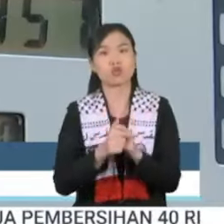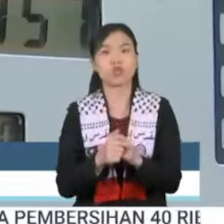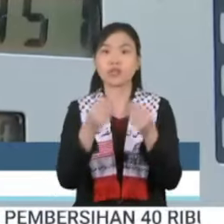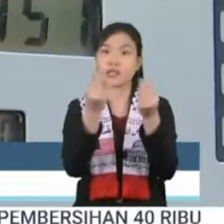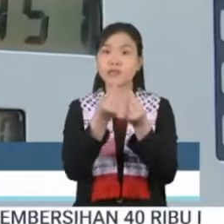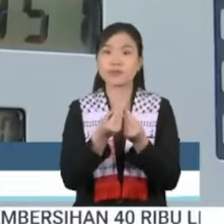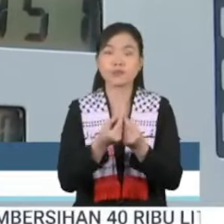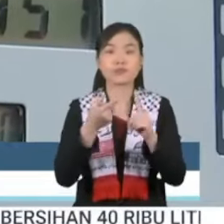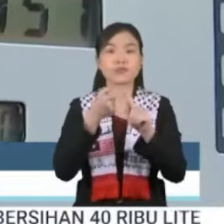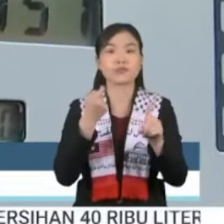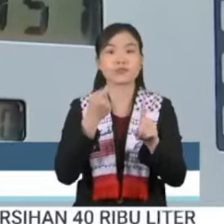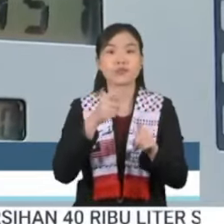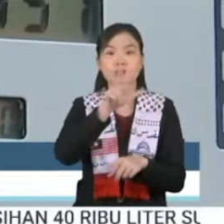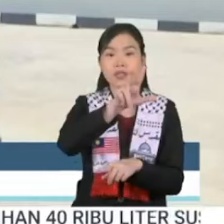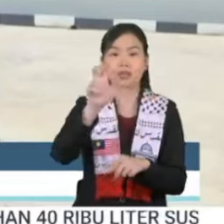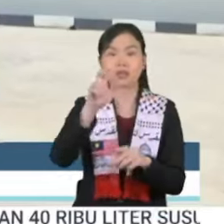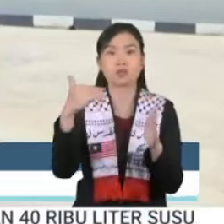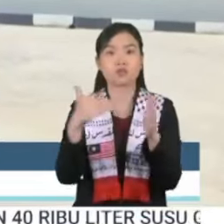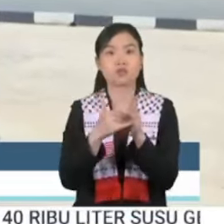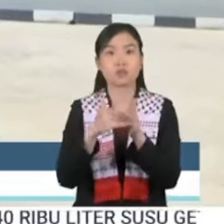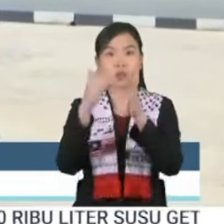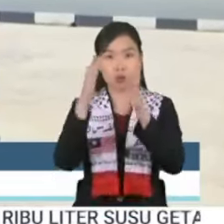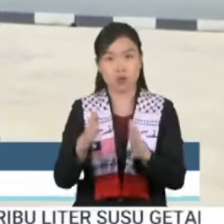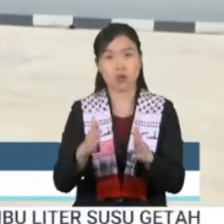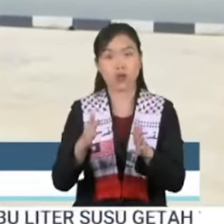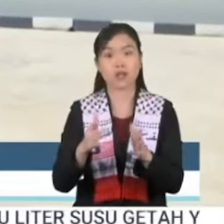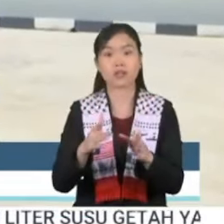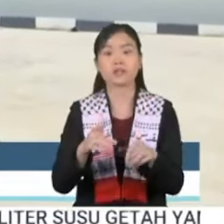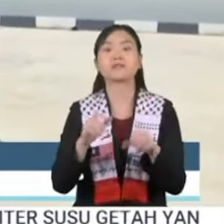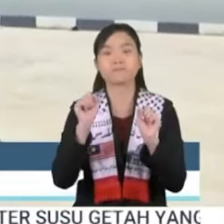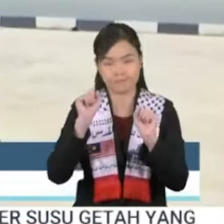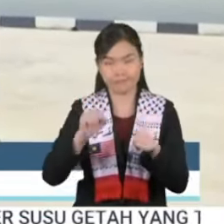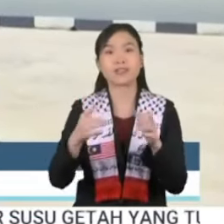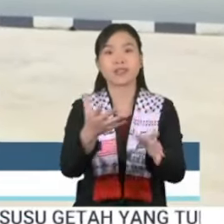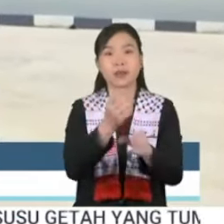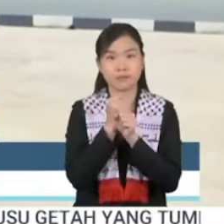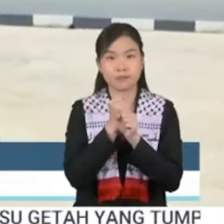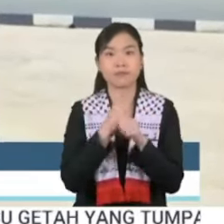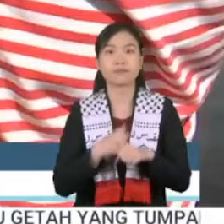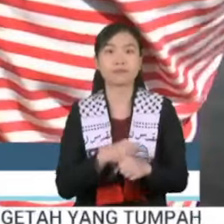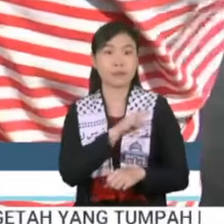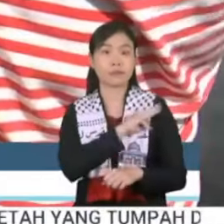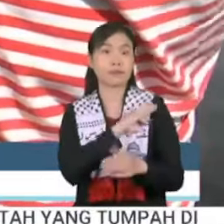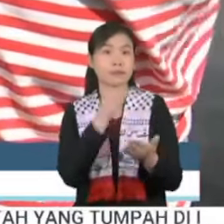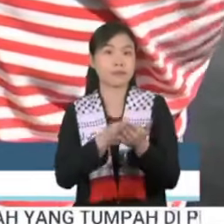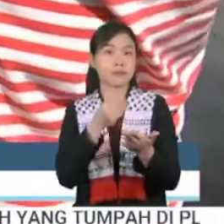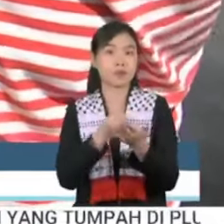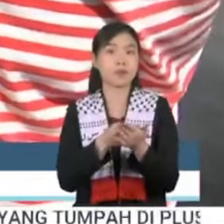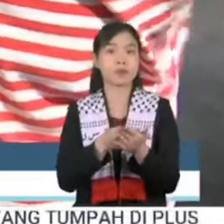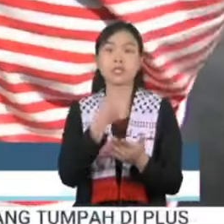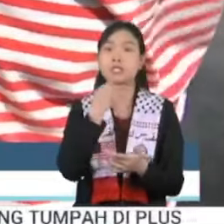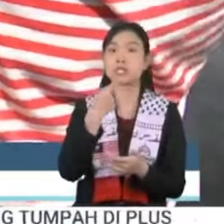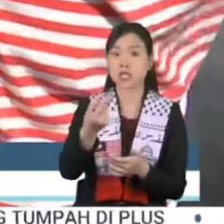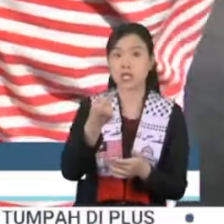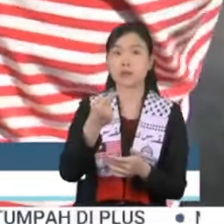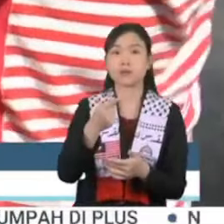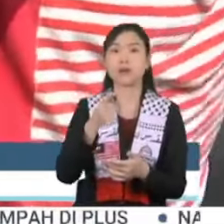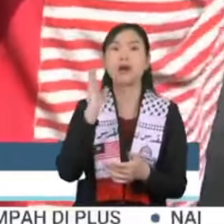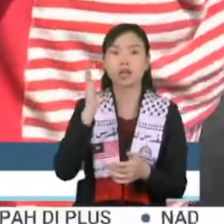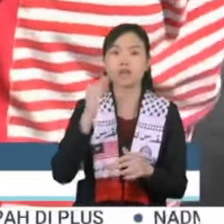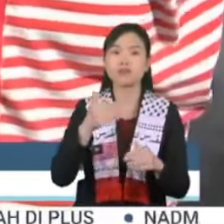keseluruhan 300,000 pemilik kenderaan diesel yang layak. Menteri Kewangan II, Datuk Seri Amir Hamzah Azizan memaklumkan pihaknya